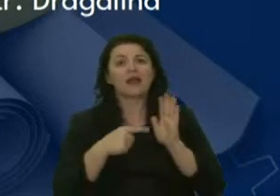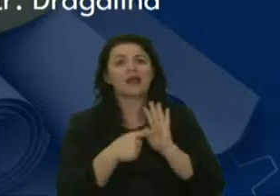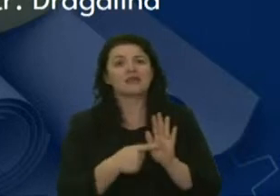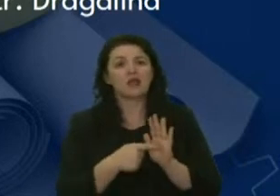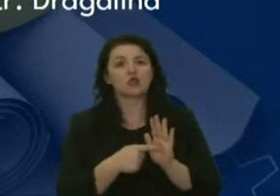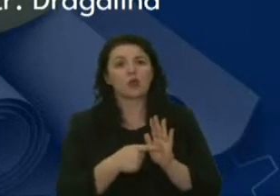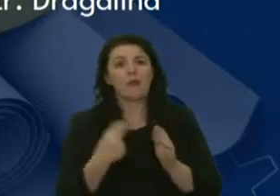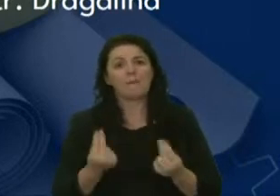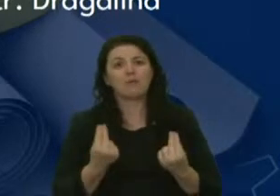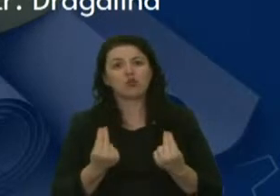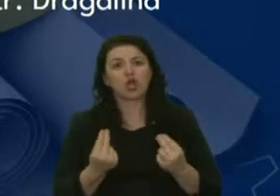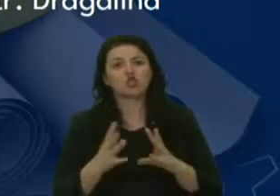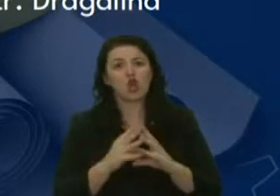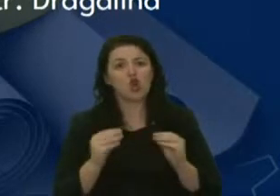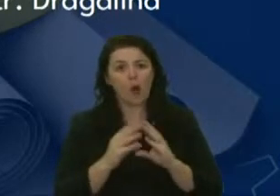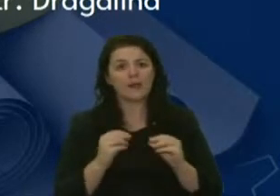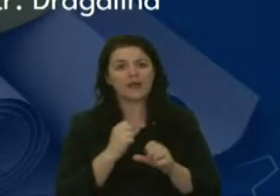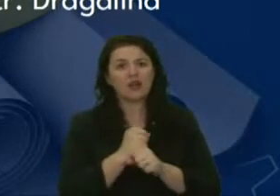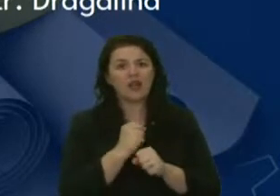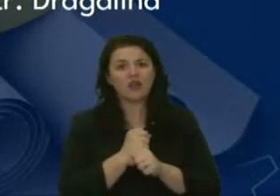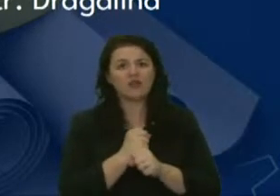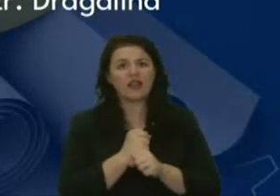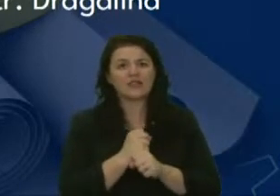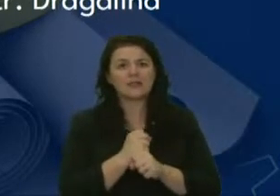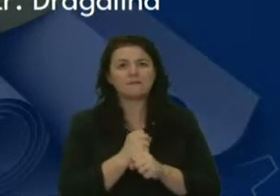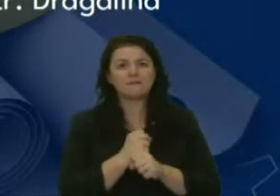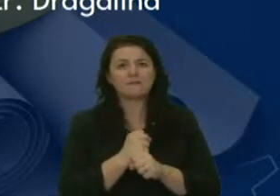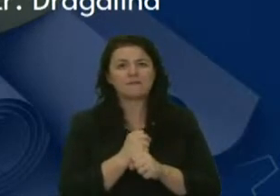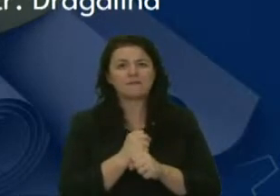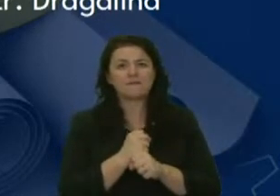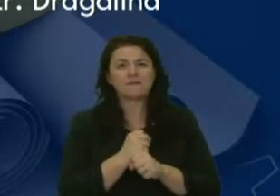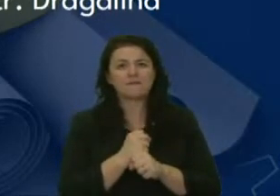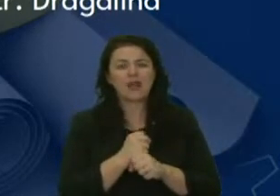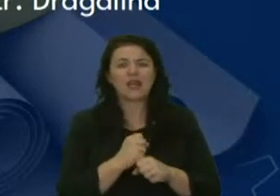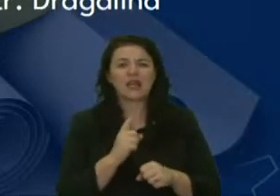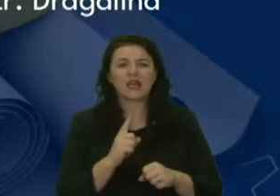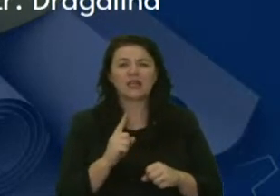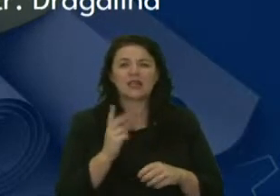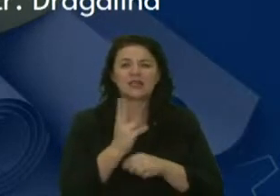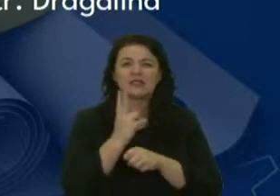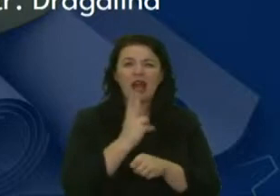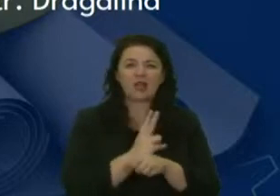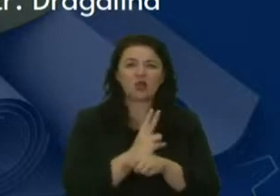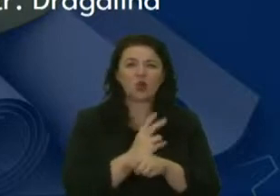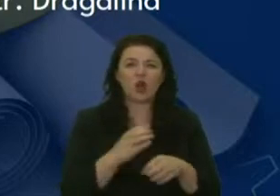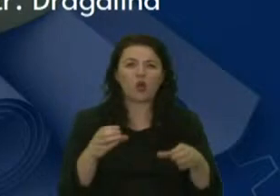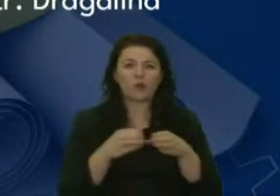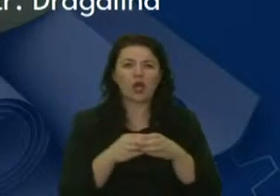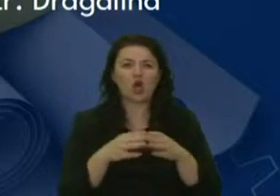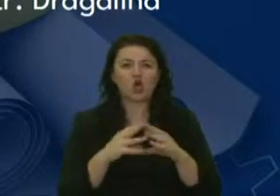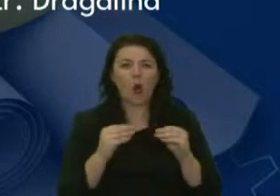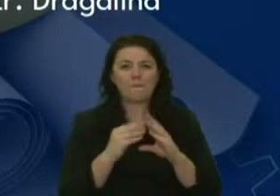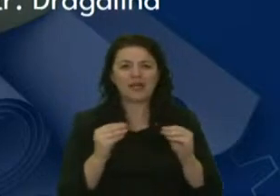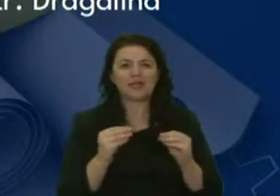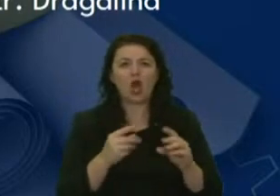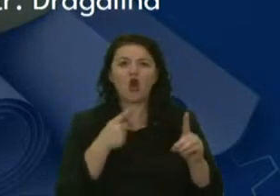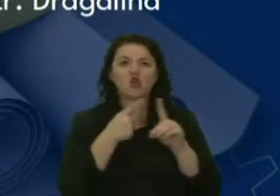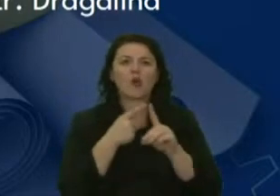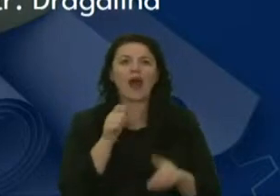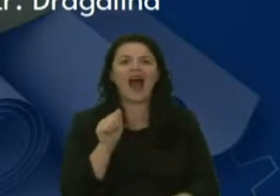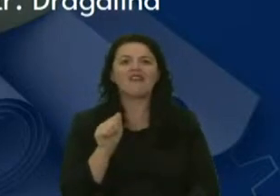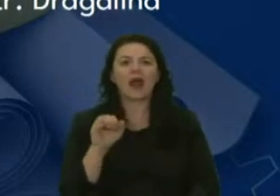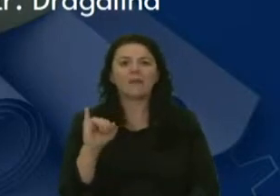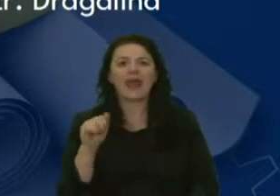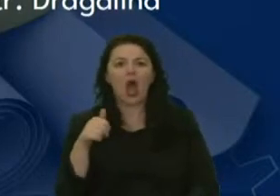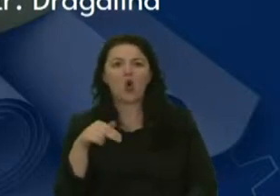bun și românii au reușit să și facă și ei prezentul la fel ca celelalte națiuni europene realizând statul Național unit român De aceea rolul lui Avram este